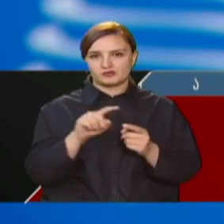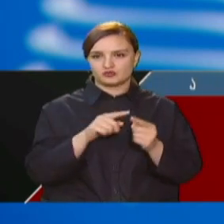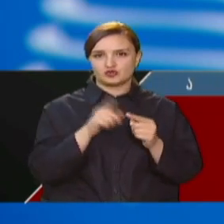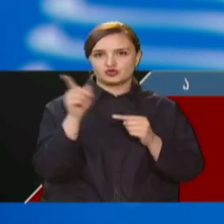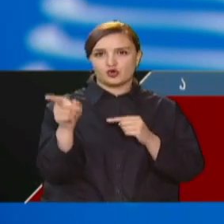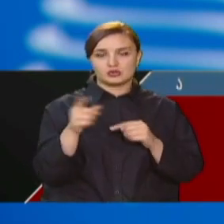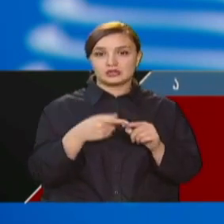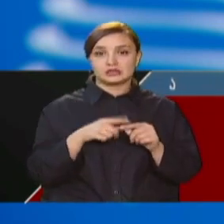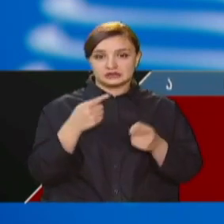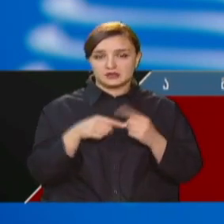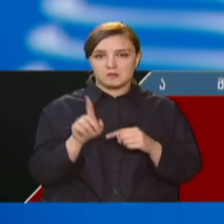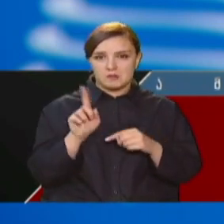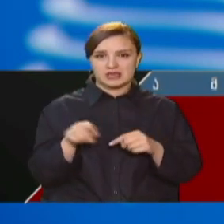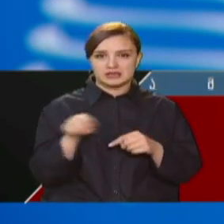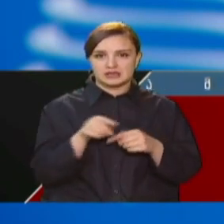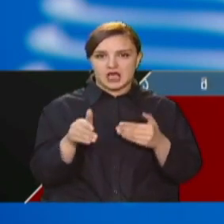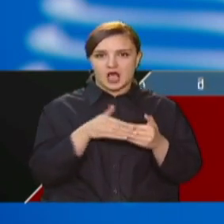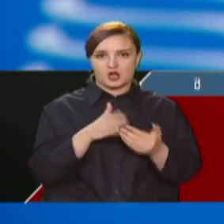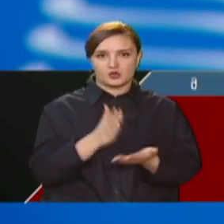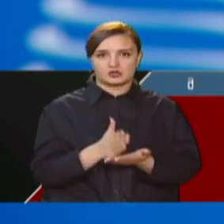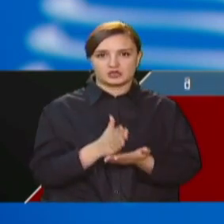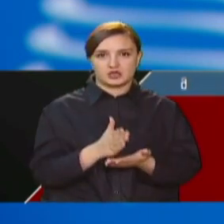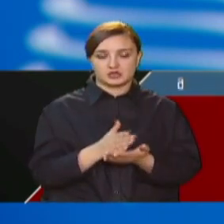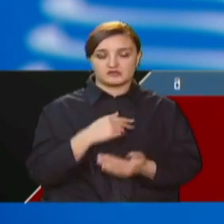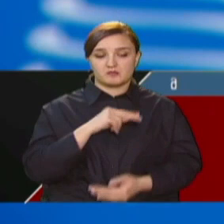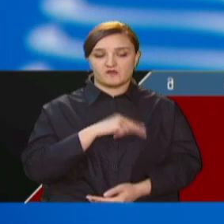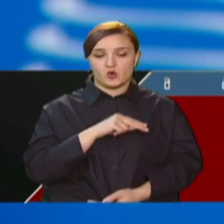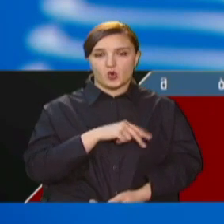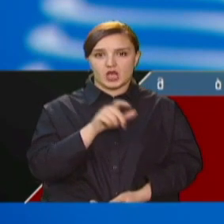Და ესეც ჩვენ პირდაპირ გვითხრეს ჩვენმა კოლეგებმა